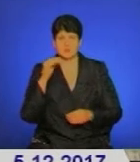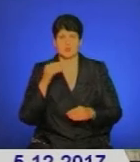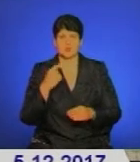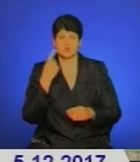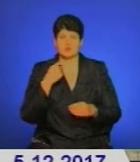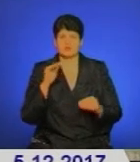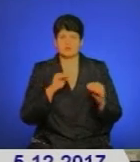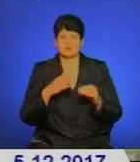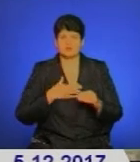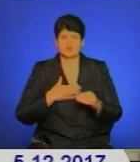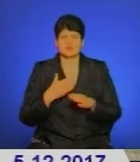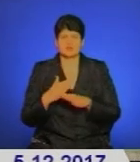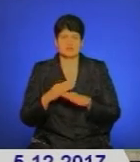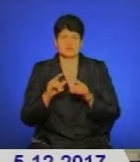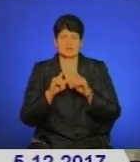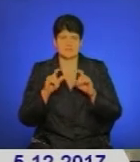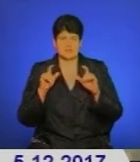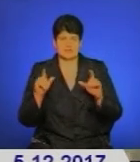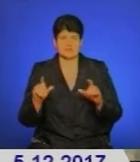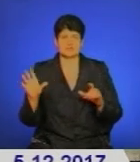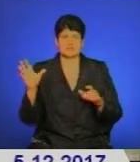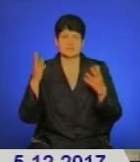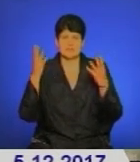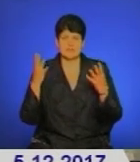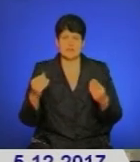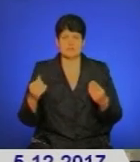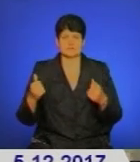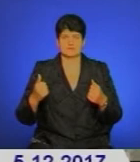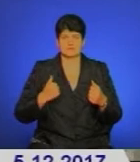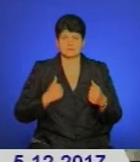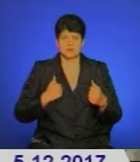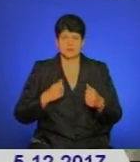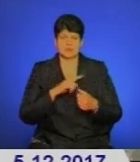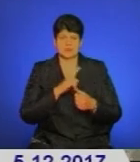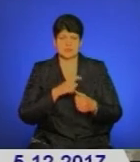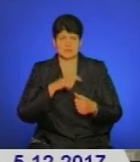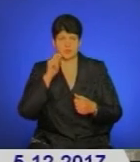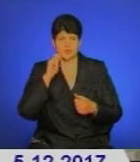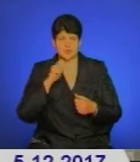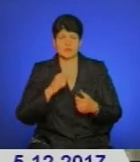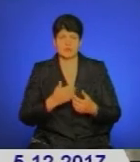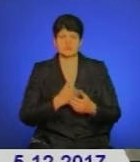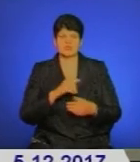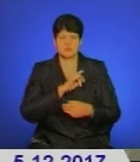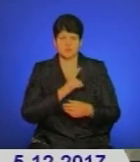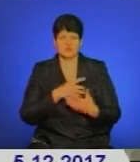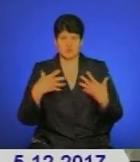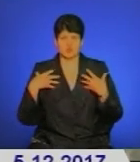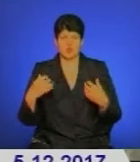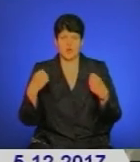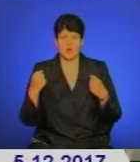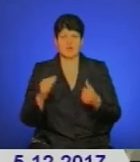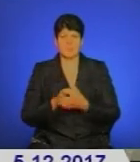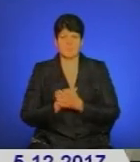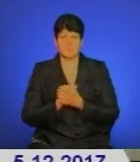нашої частини, всіх військовослужбовцям з Днем Збройних сил України. В першу чергу побажати міцного здоров'я,